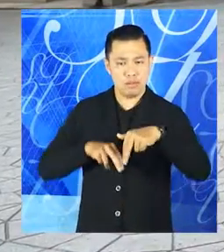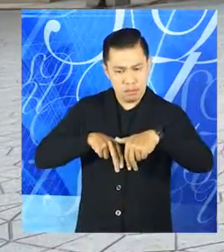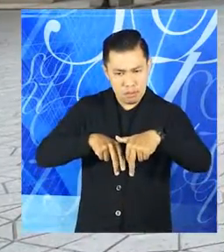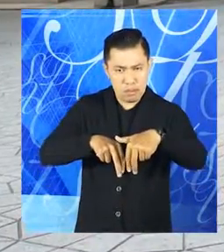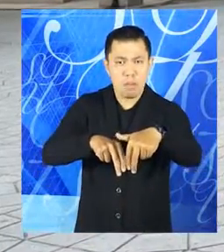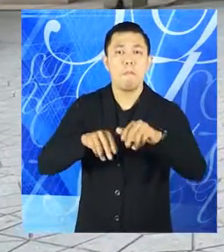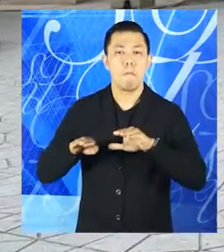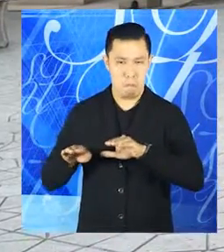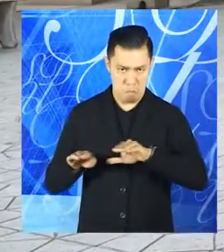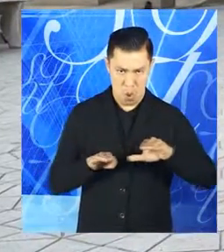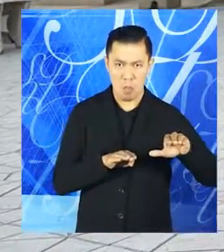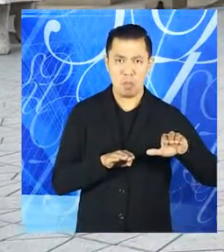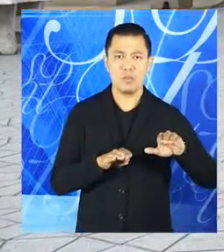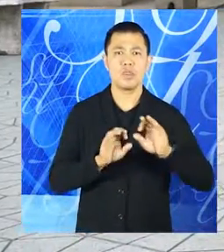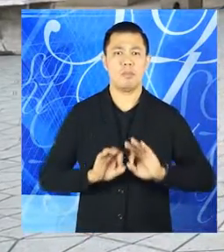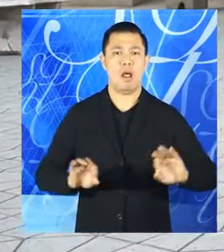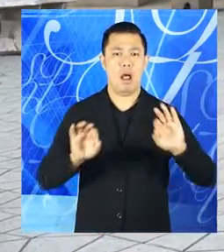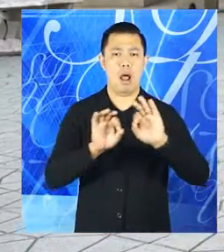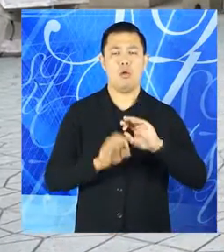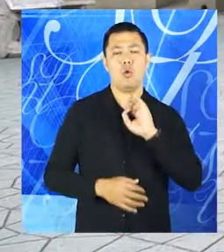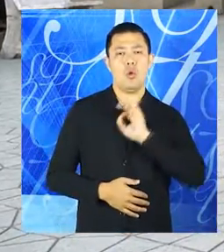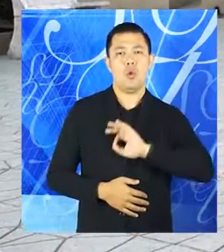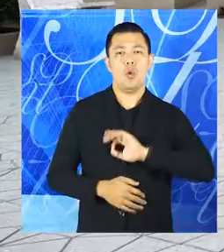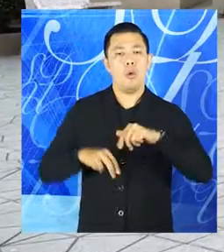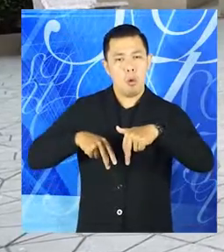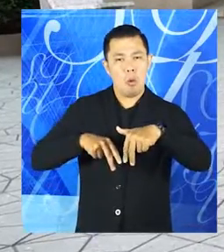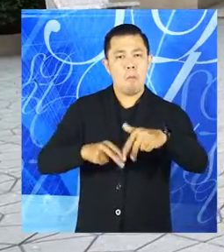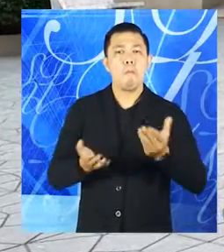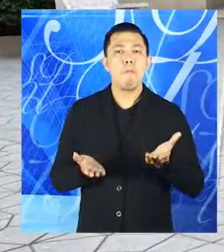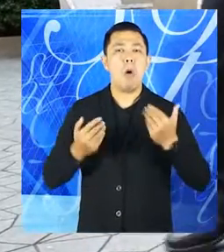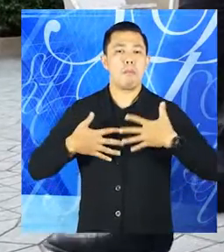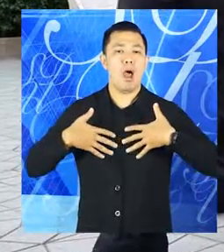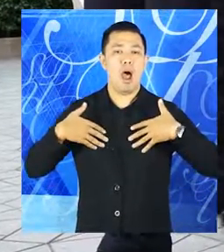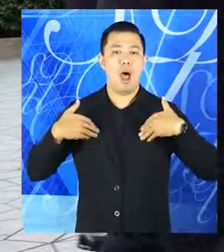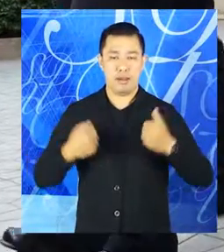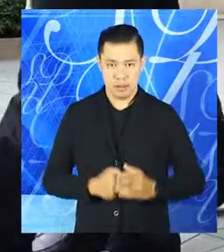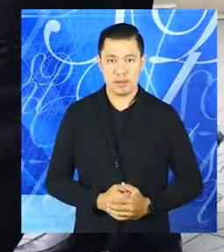ให้เดินไปพร้อมๆกันอย่างรู้สึกสบายสบาย